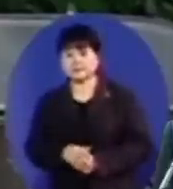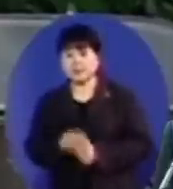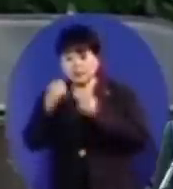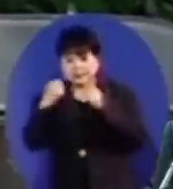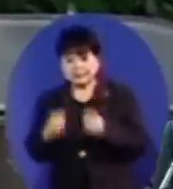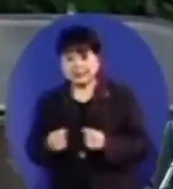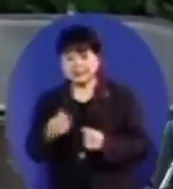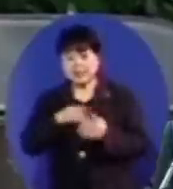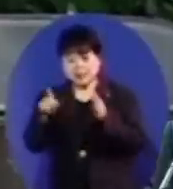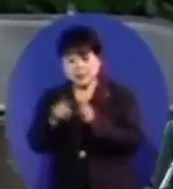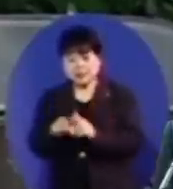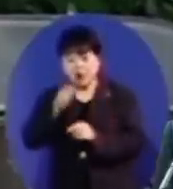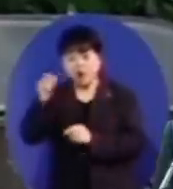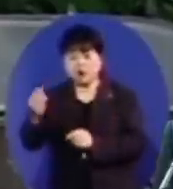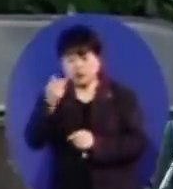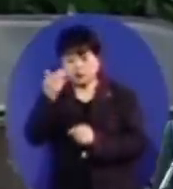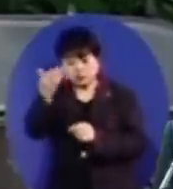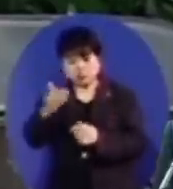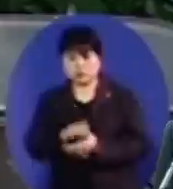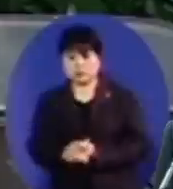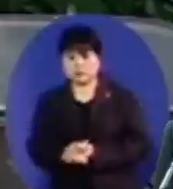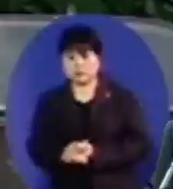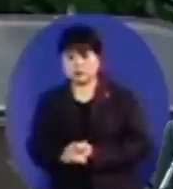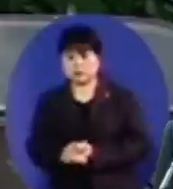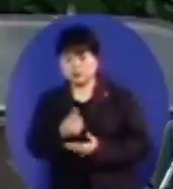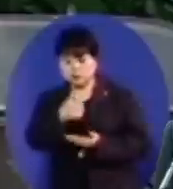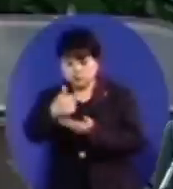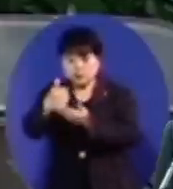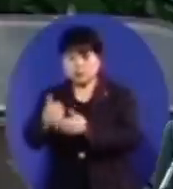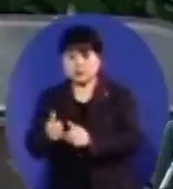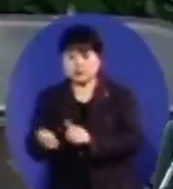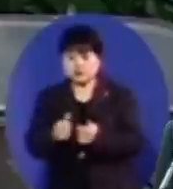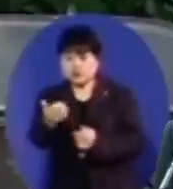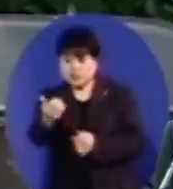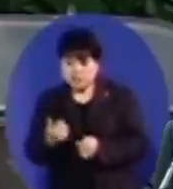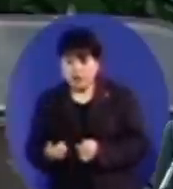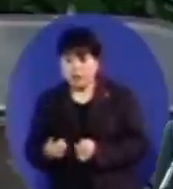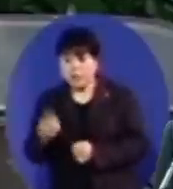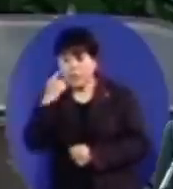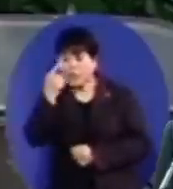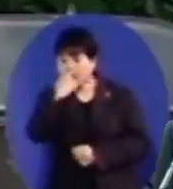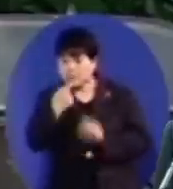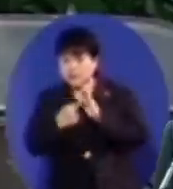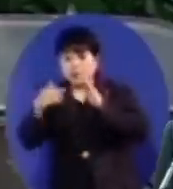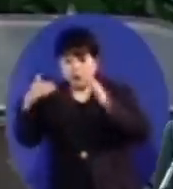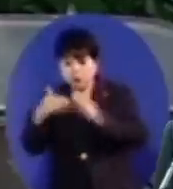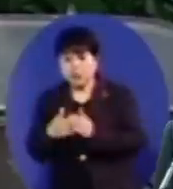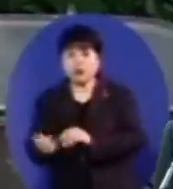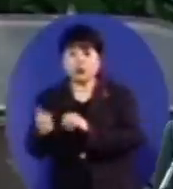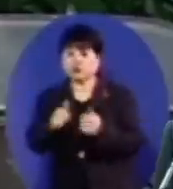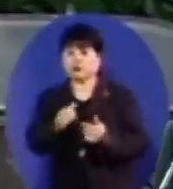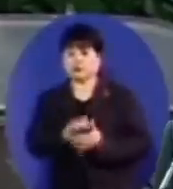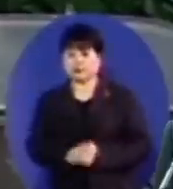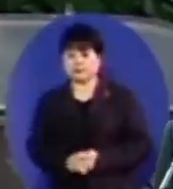살아서 나를 믿는 자는 영원히 죽지 않냐리라. 그것을 주님은 죽기 전에 이미 증명해 놓고 죽으신